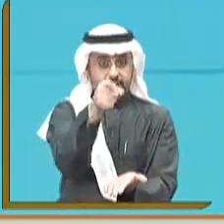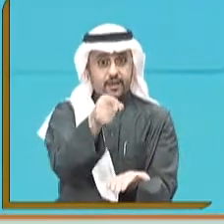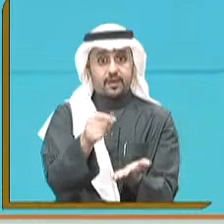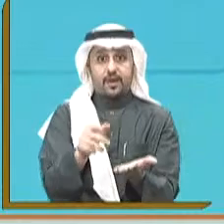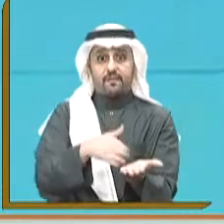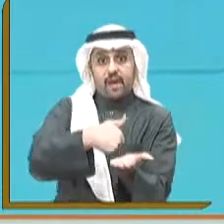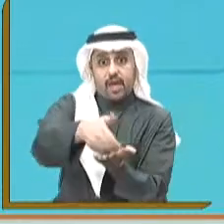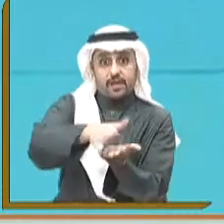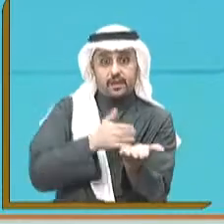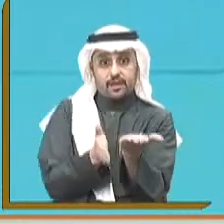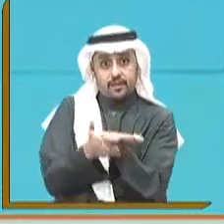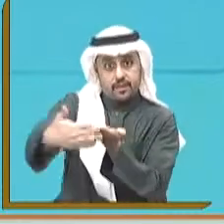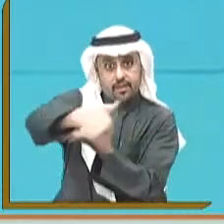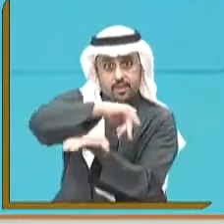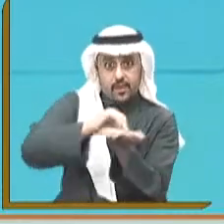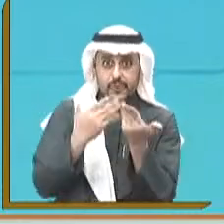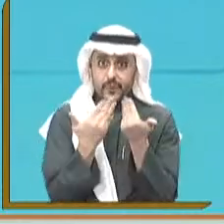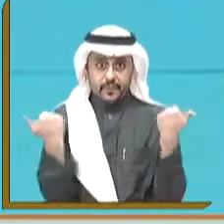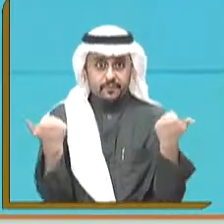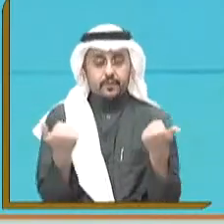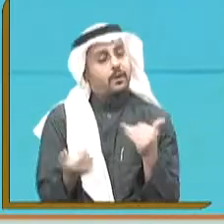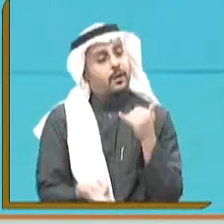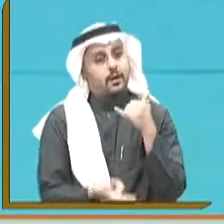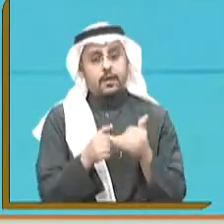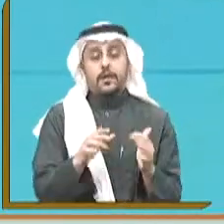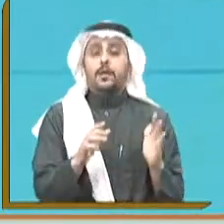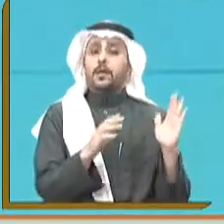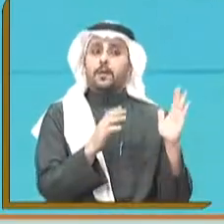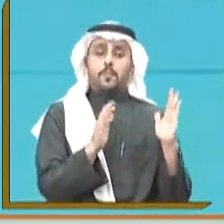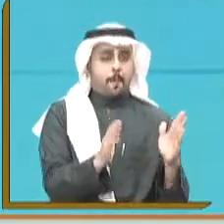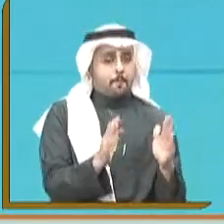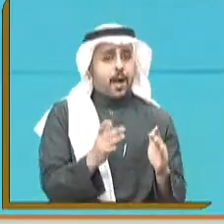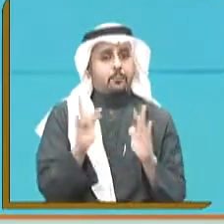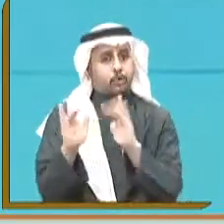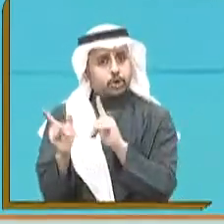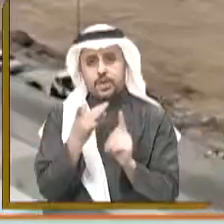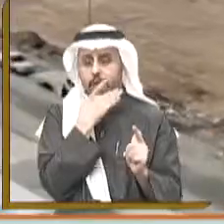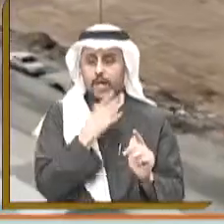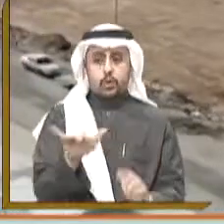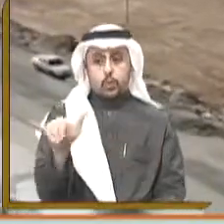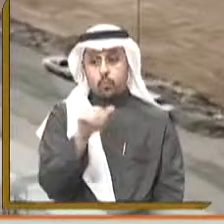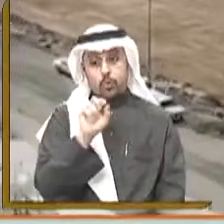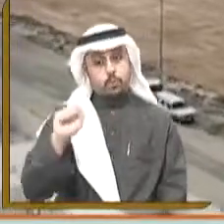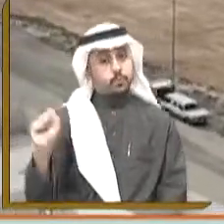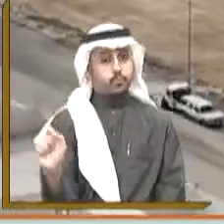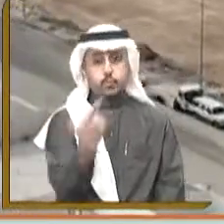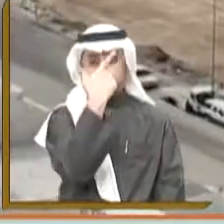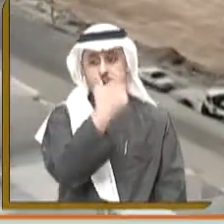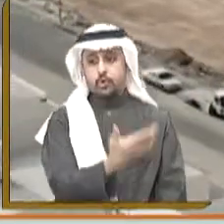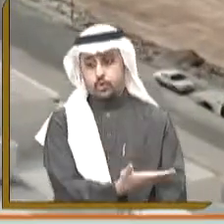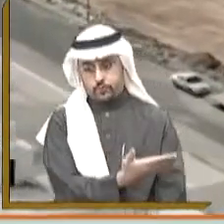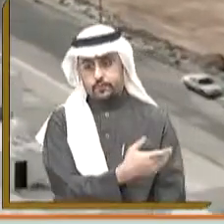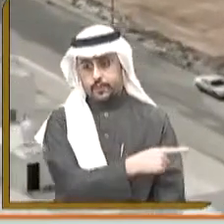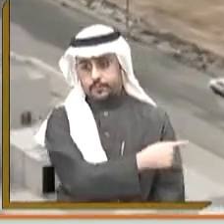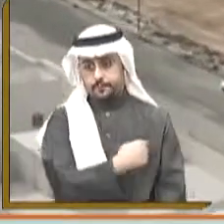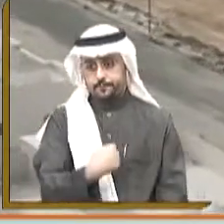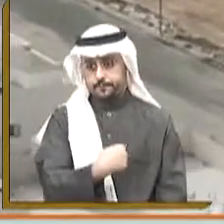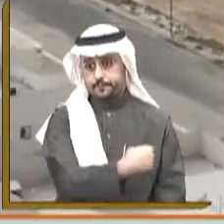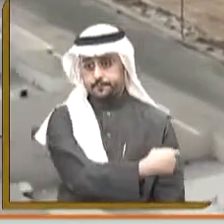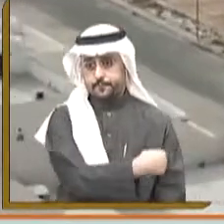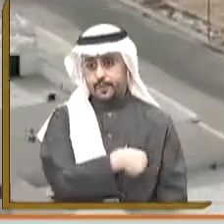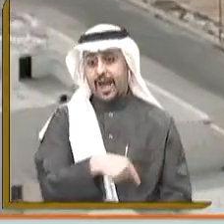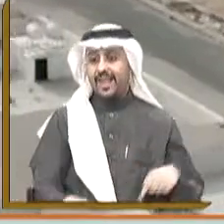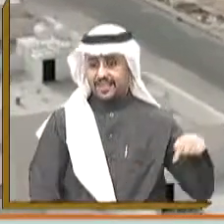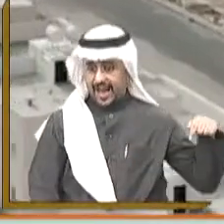في مكة وجدة وحاضرة الدمام. وأكد البرنامج ضرورة مسارعة ملاك الأراضي البيضاء في المدن الثلاث إلى